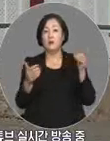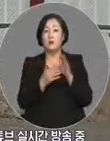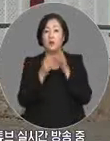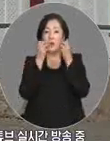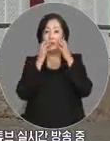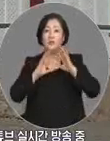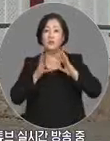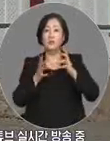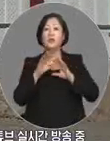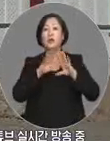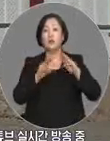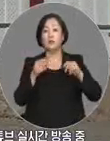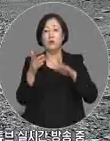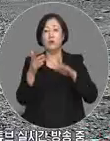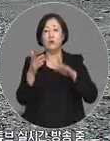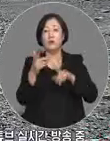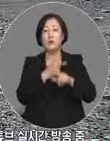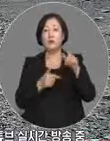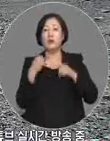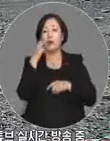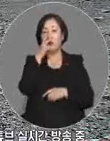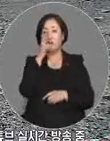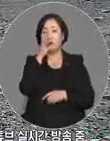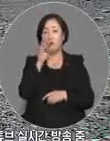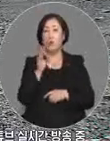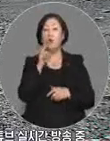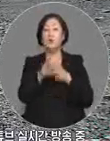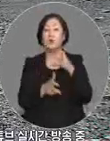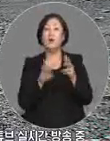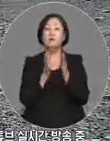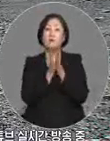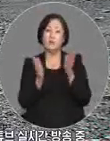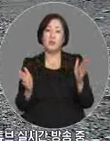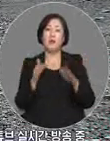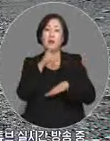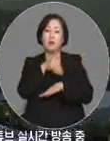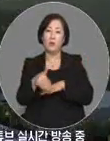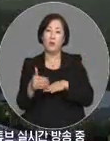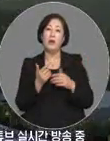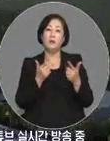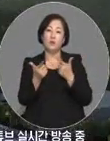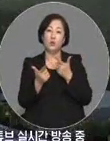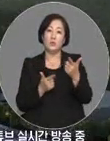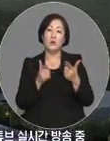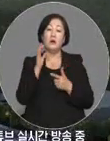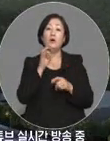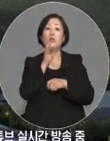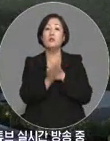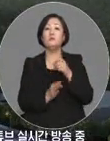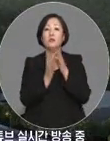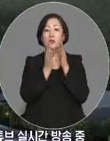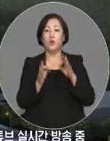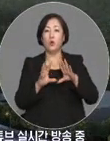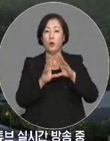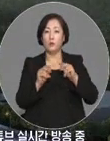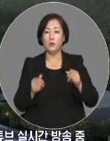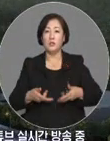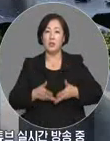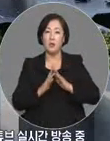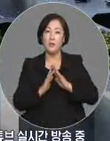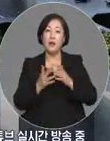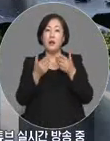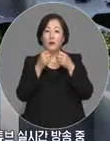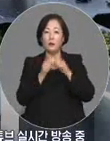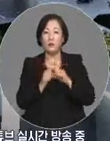측은 시장 상황을 면밀히 검토한 뒤 사업 착수 시기를 조절할 걸로 보입니다 하지만 10년 만에 부지개발에 대한 구체적인 계획이